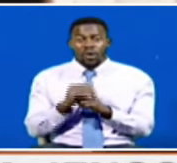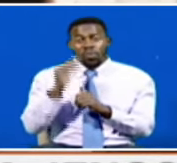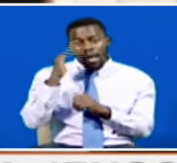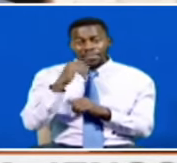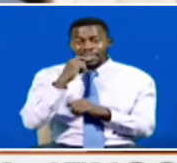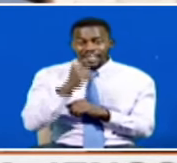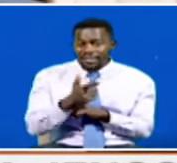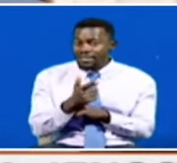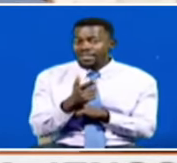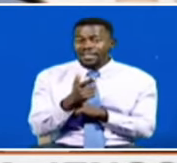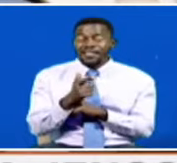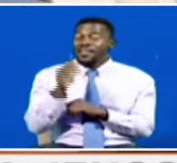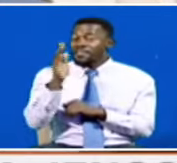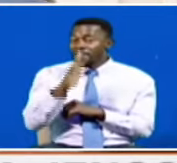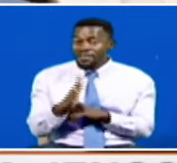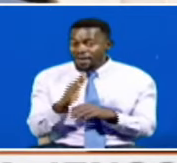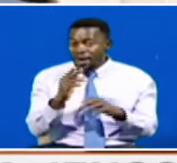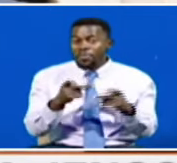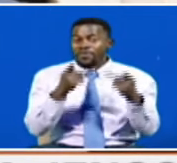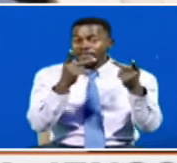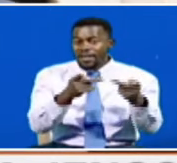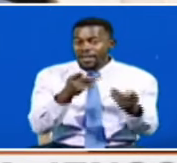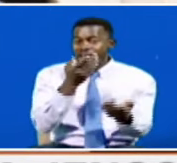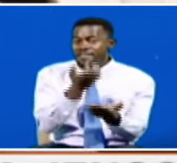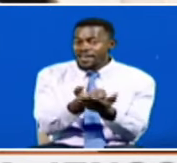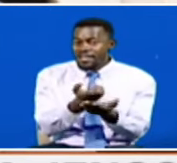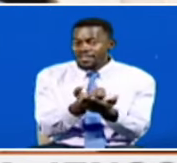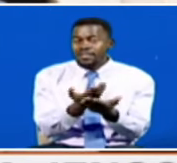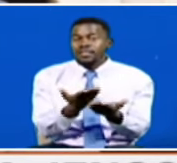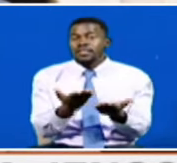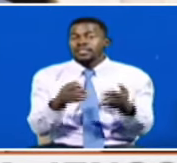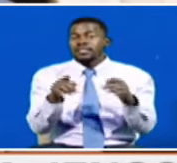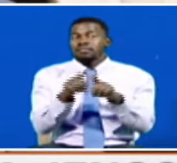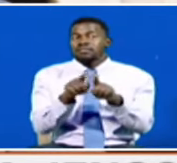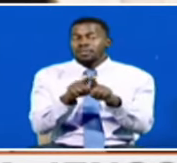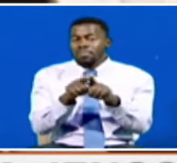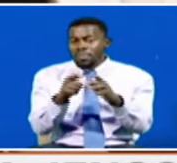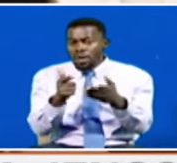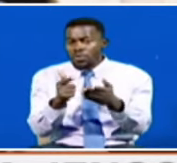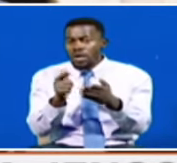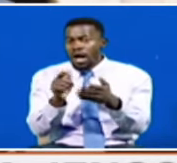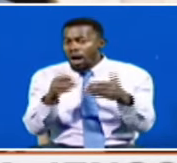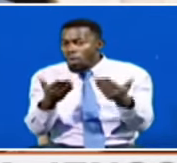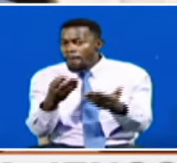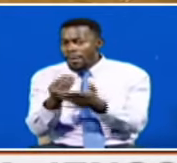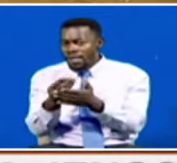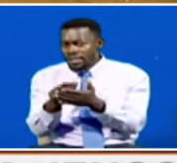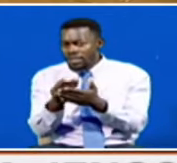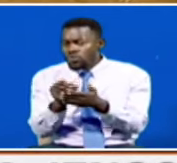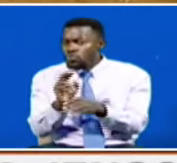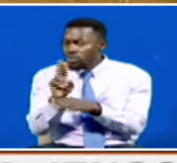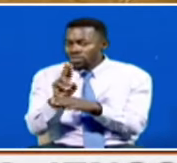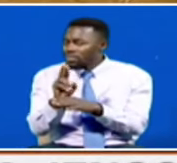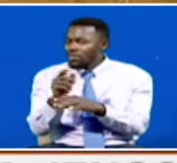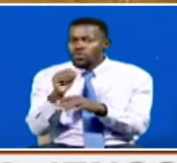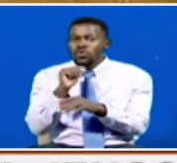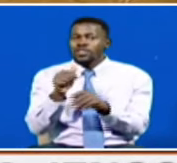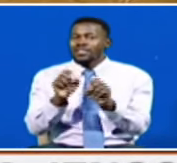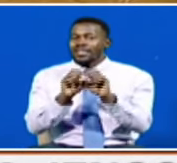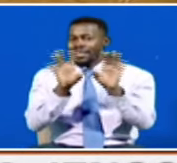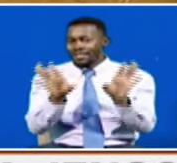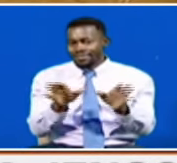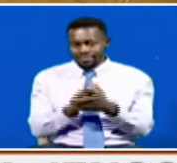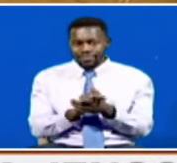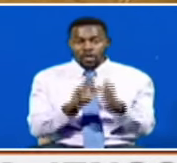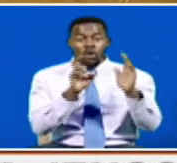incomplete. They have never provided an evidence. Certificate of occupation from Public Works and Ministry of Health, it has not been provided. The contractor of the building